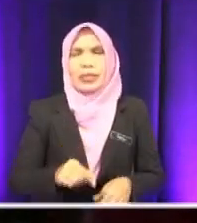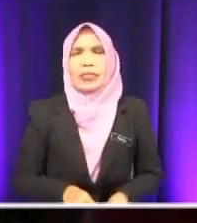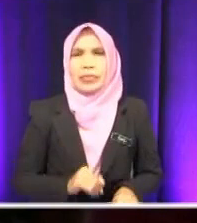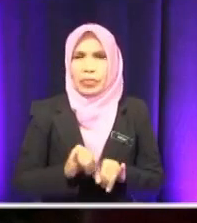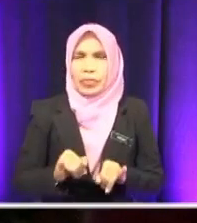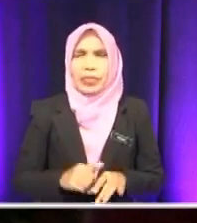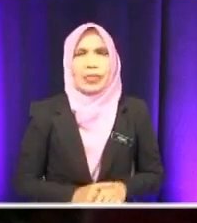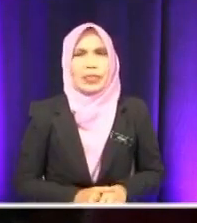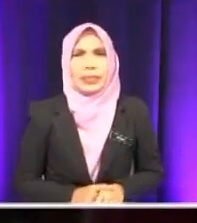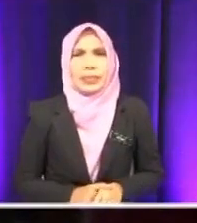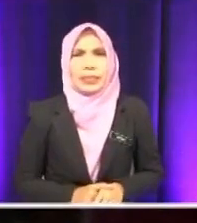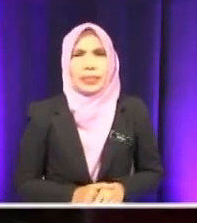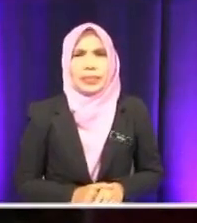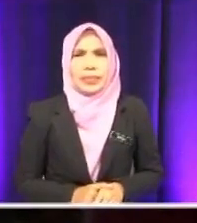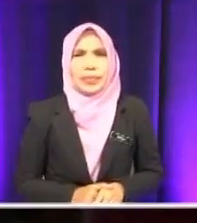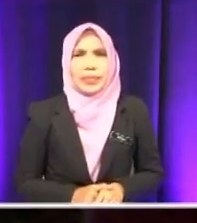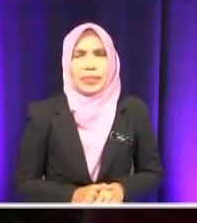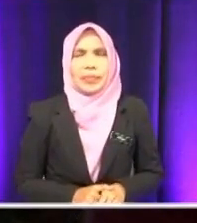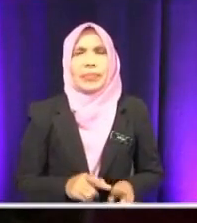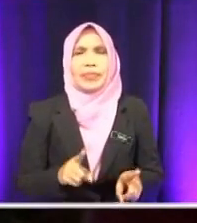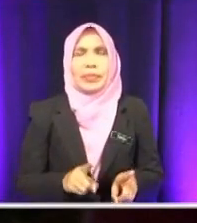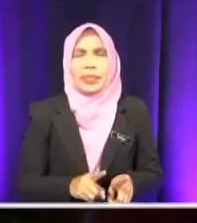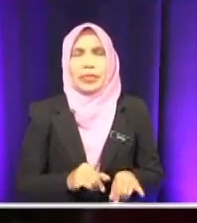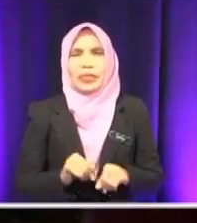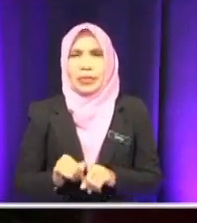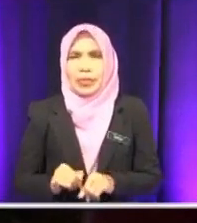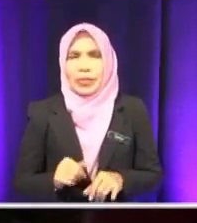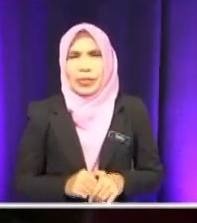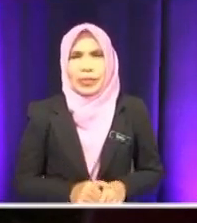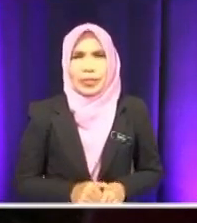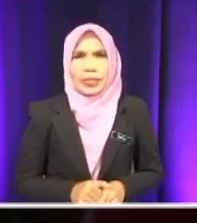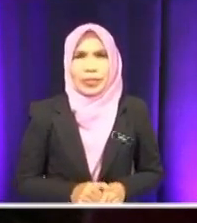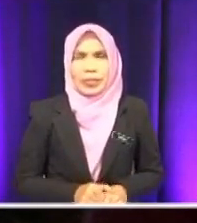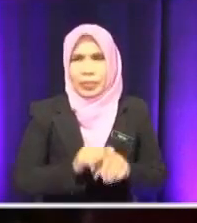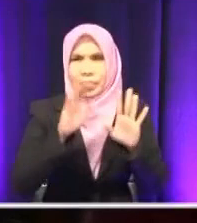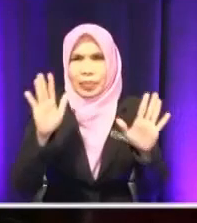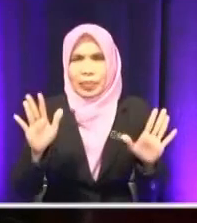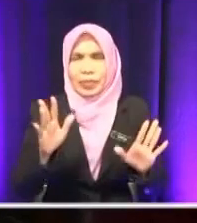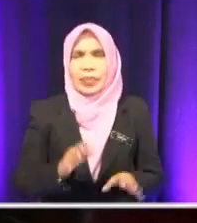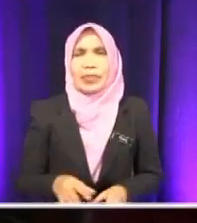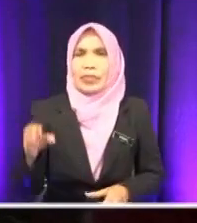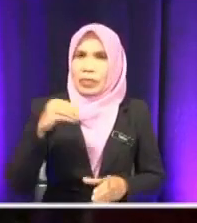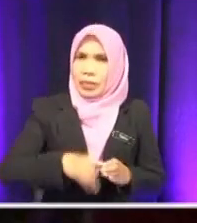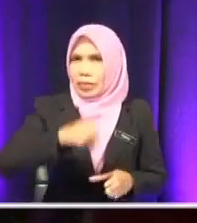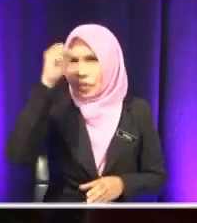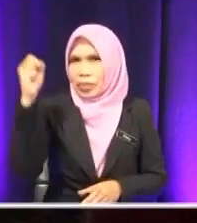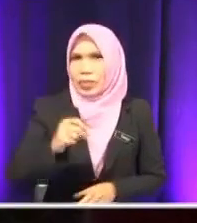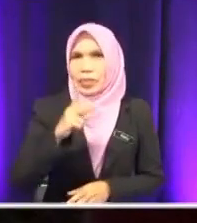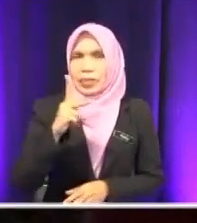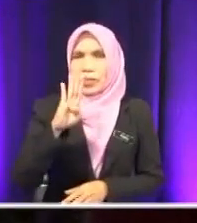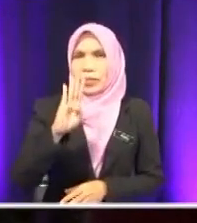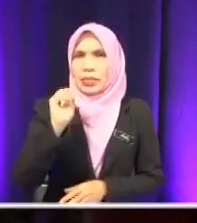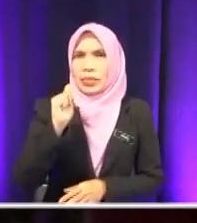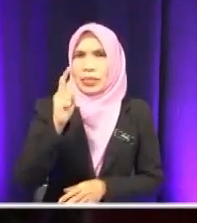perbandingan sama juga dengan soal yang menyerang bila dalam soal dan kemahiran berpikiran atas tinggi ini bila mineral